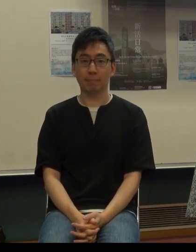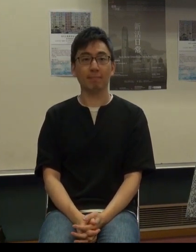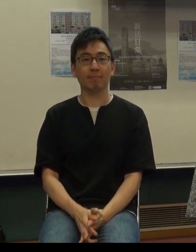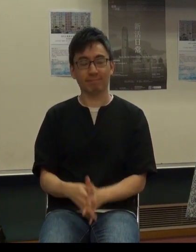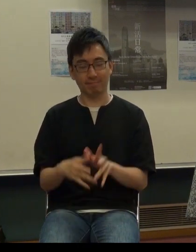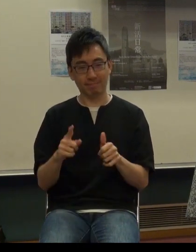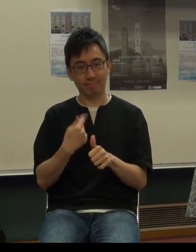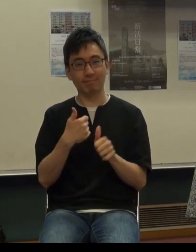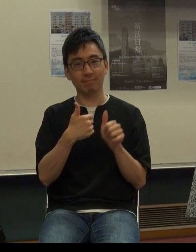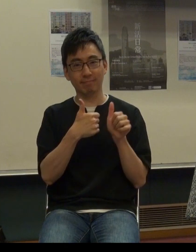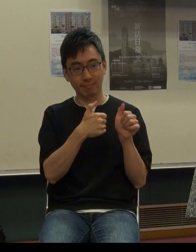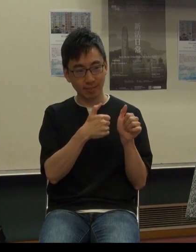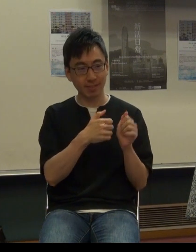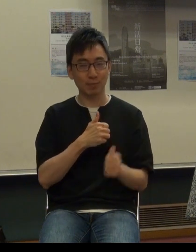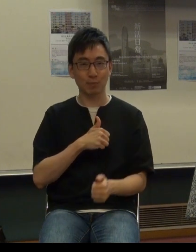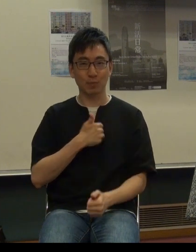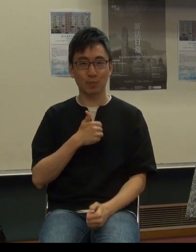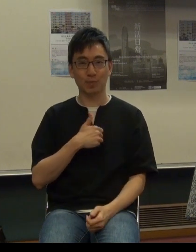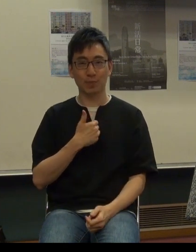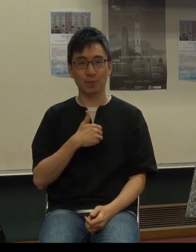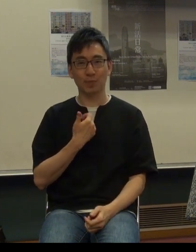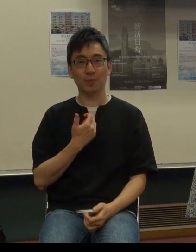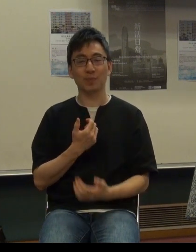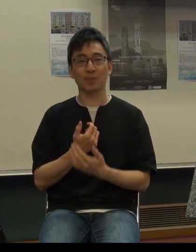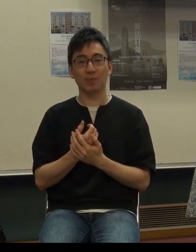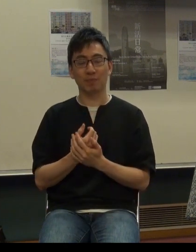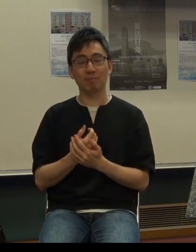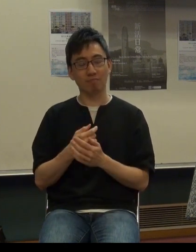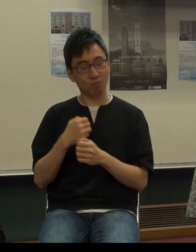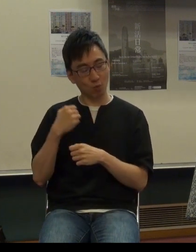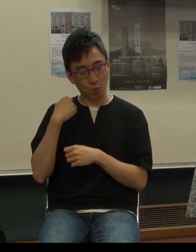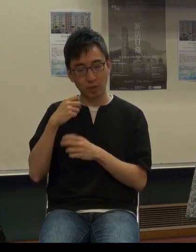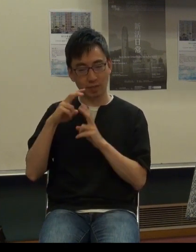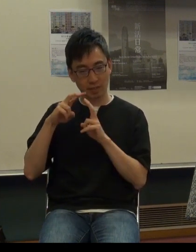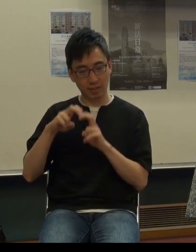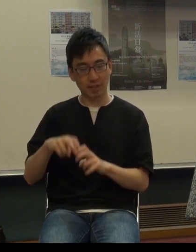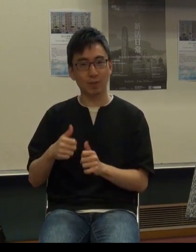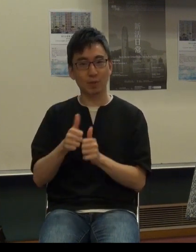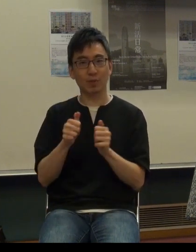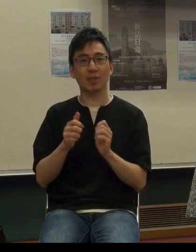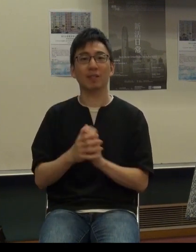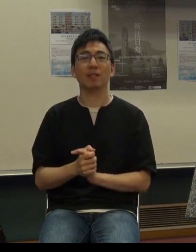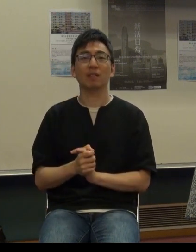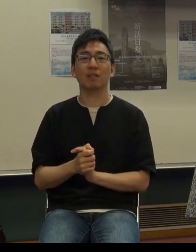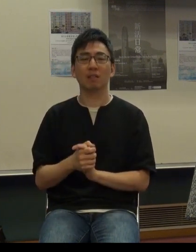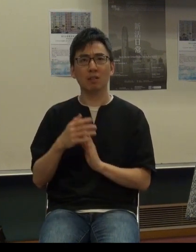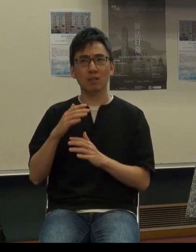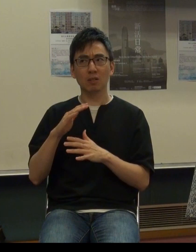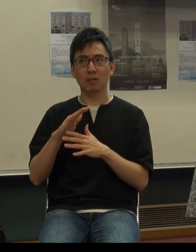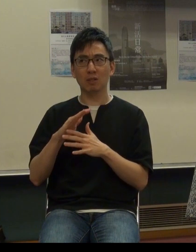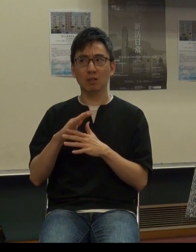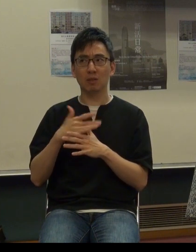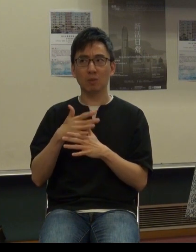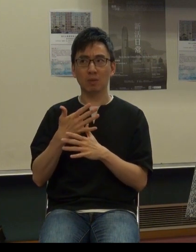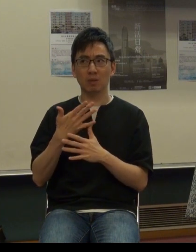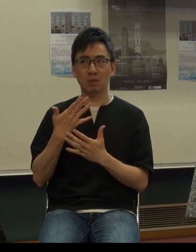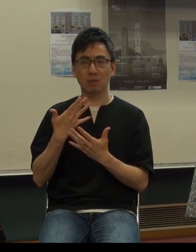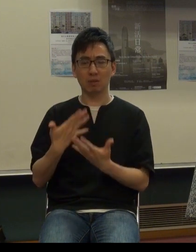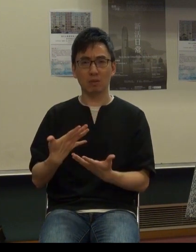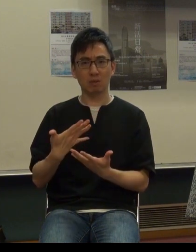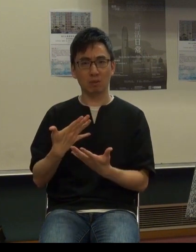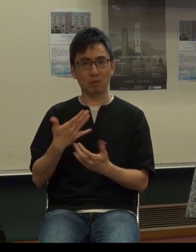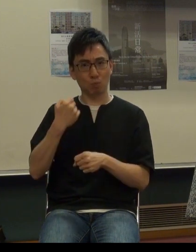啊！好多謝徐教授你所做的努力。因為這點呢是跟